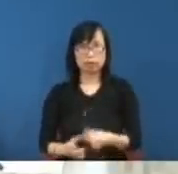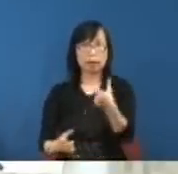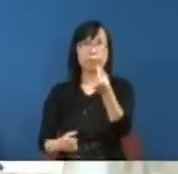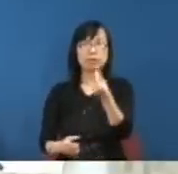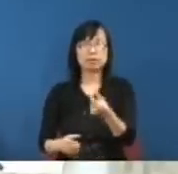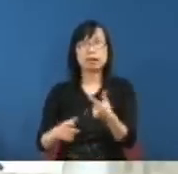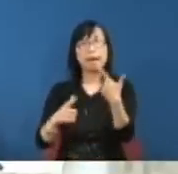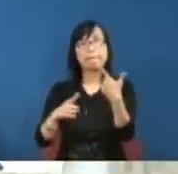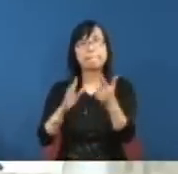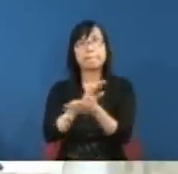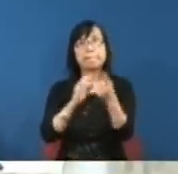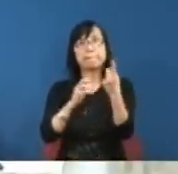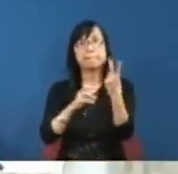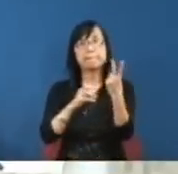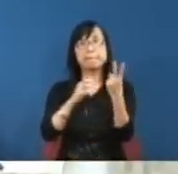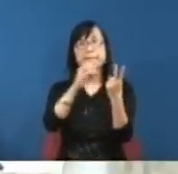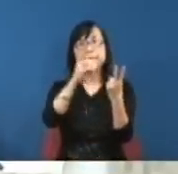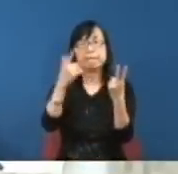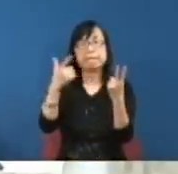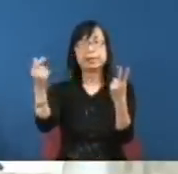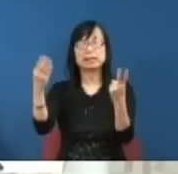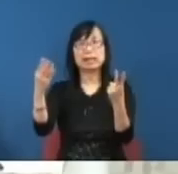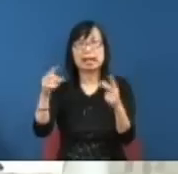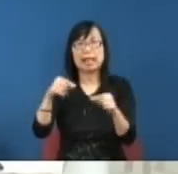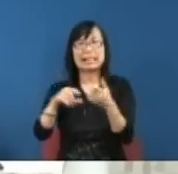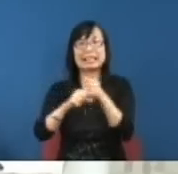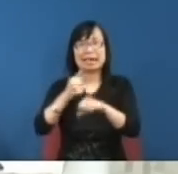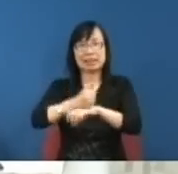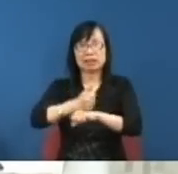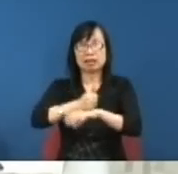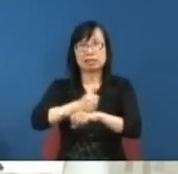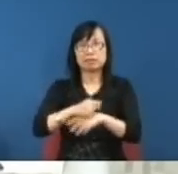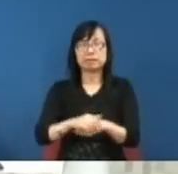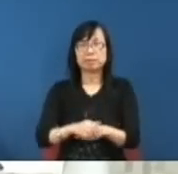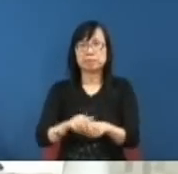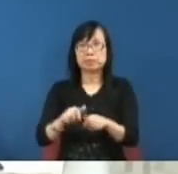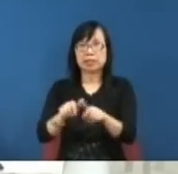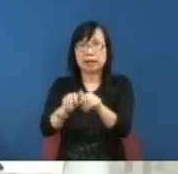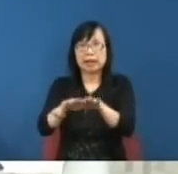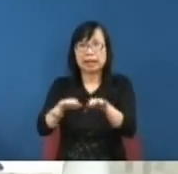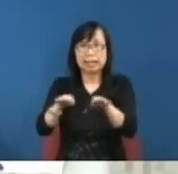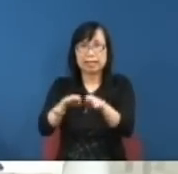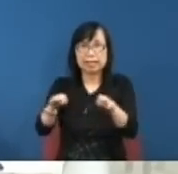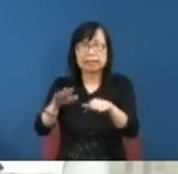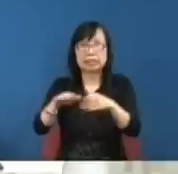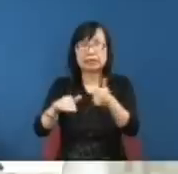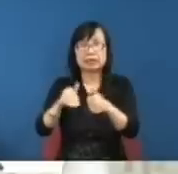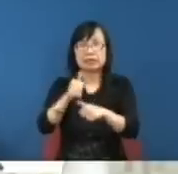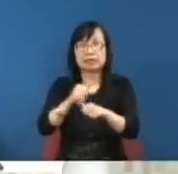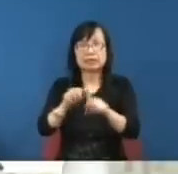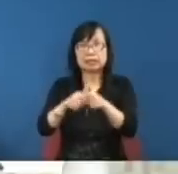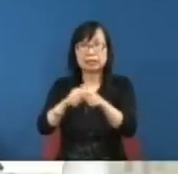選，84年咧。這個列根啊，唔好意思啊，列根當時咁，列根大家想見下列根係點咧？我話你打嘛，你